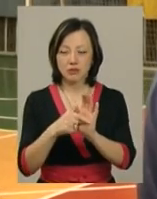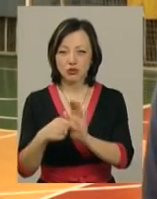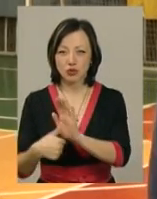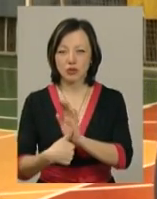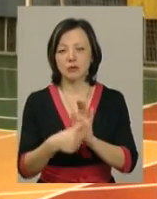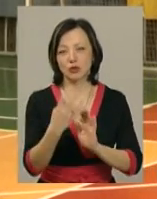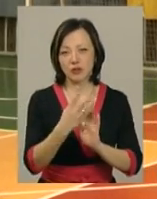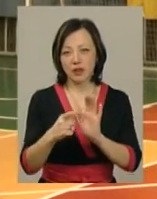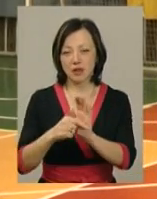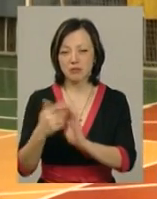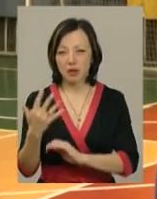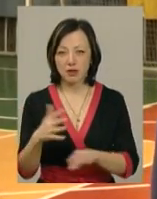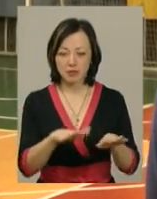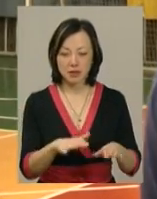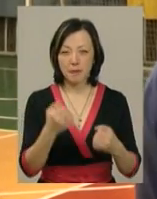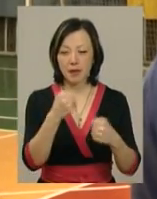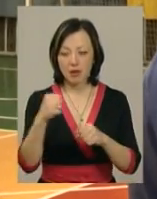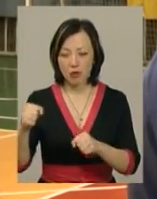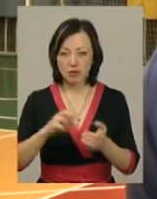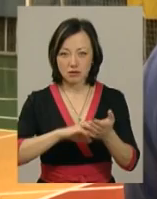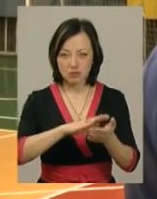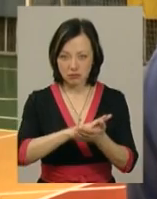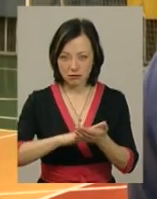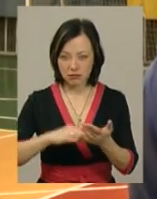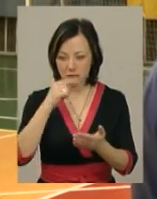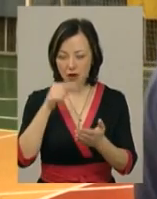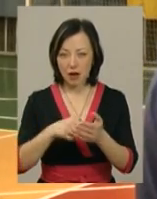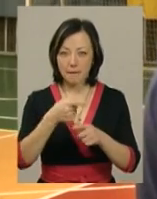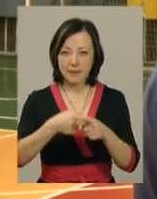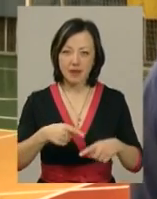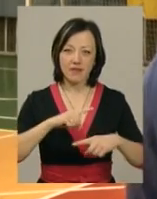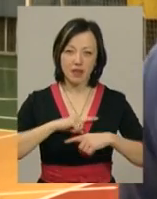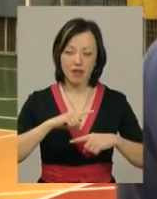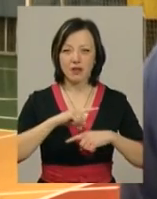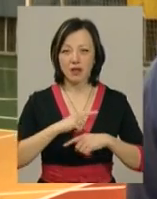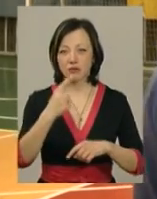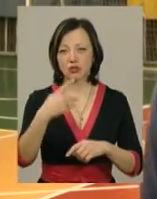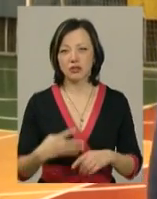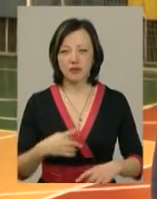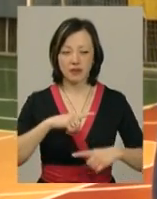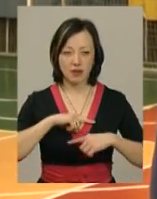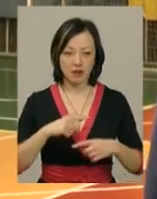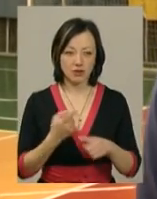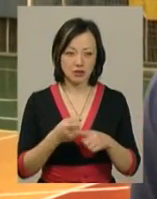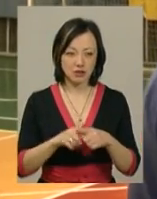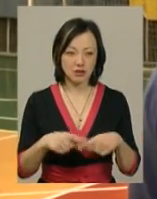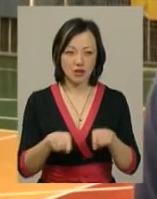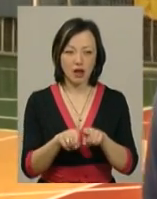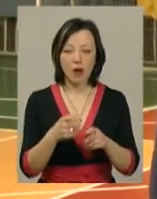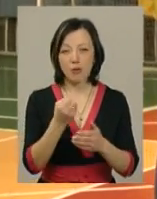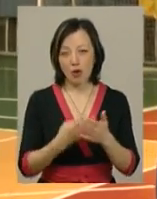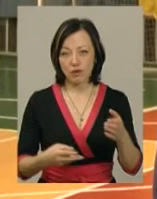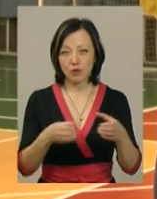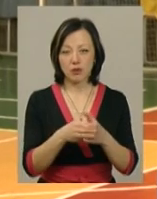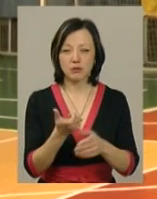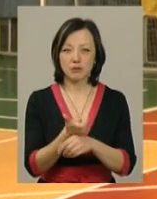п'ятим. Переможці грають далі, вже вихід в полуфінали, фінали, четвертьфінали. Тобто, а програвши команду вже